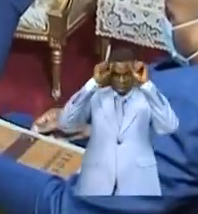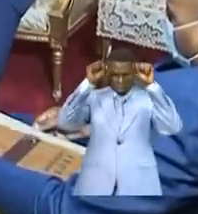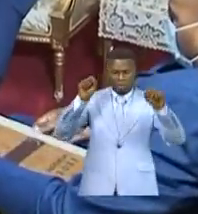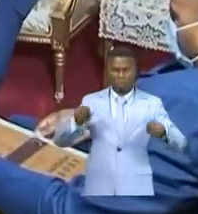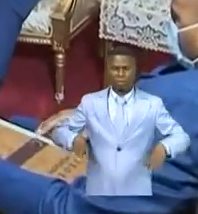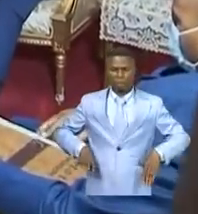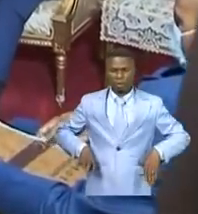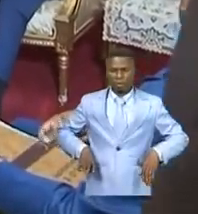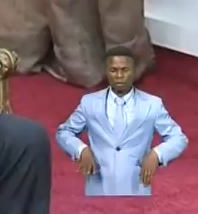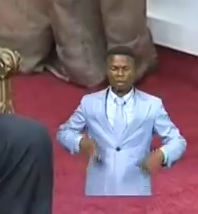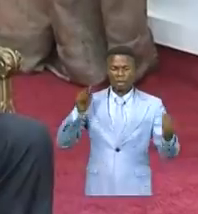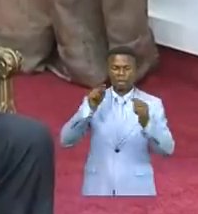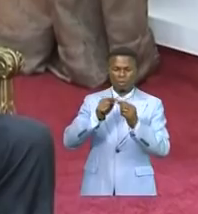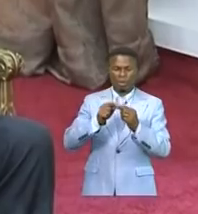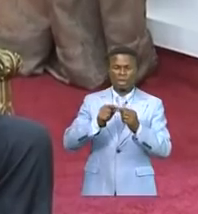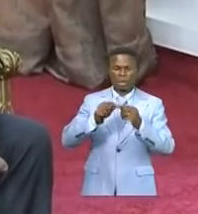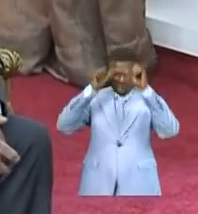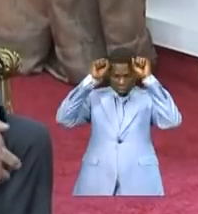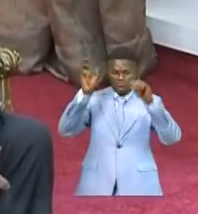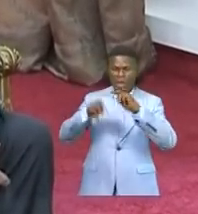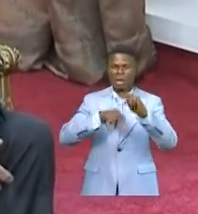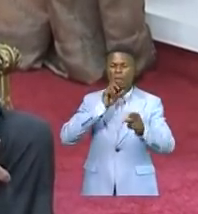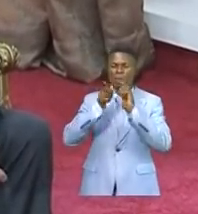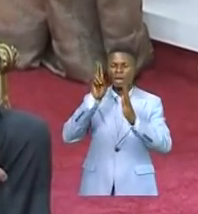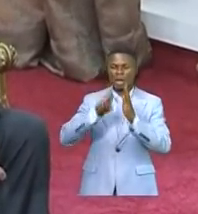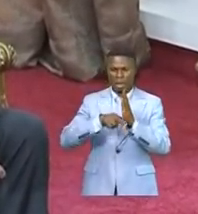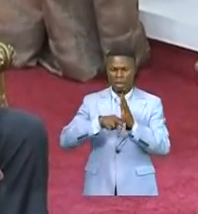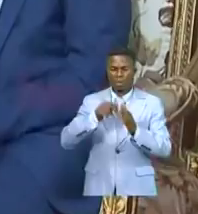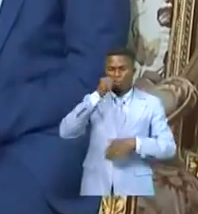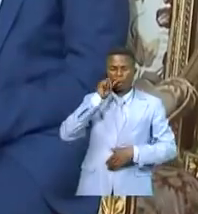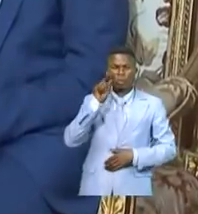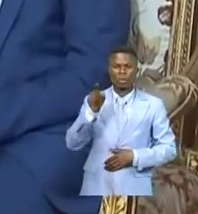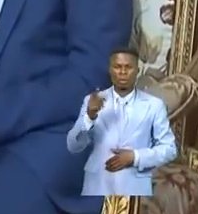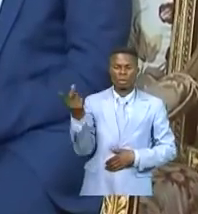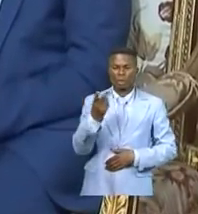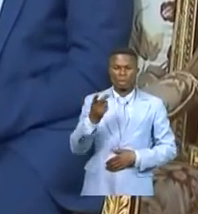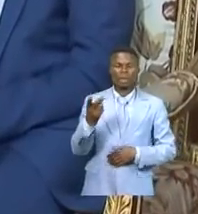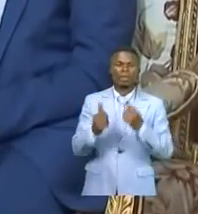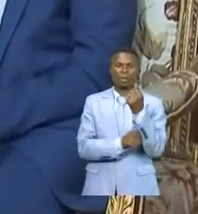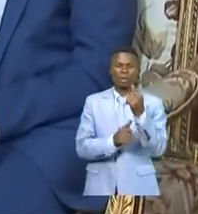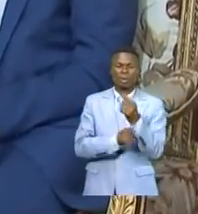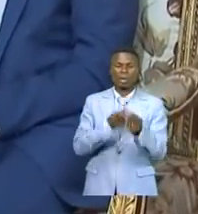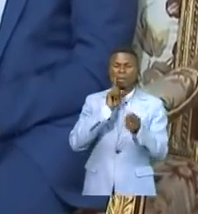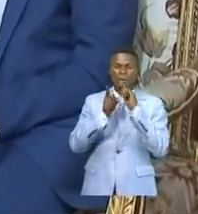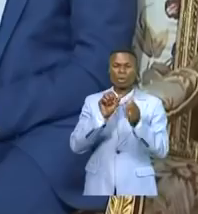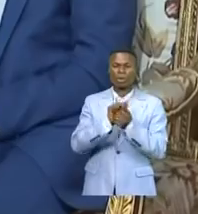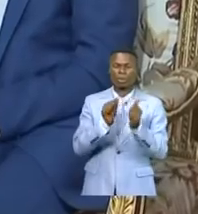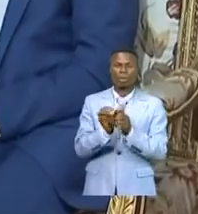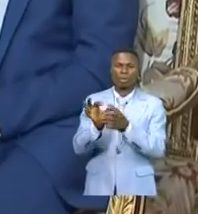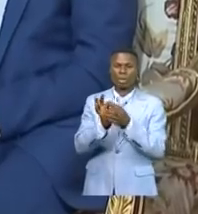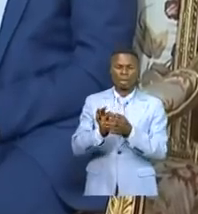du speaker de la Chambre basse du Parlement, Christophe Mbosso Kodiapwanga. Les deux personnalités ont évoqué les